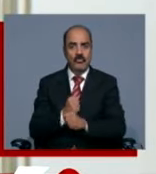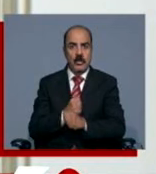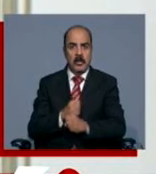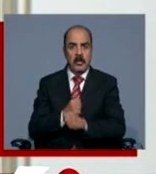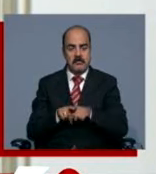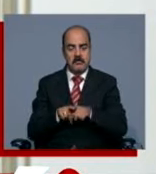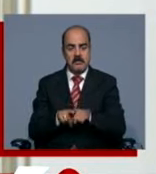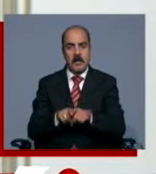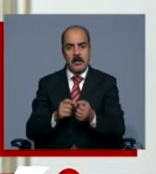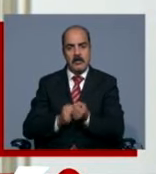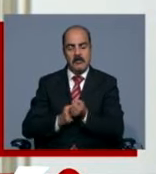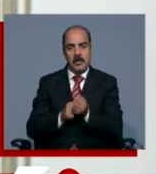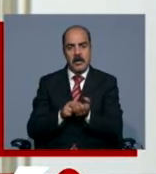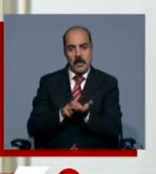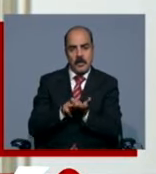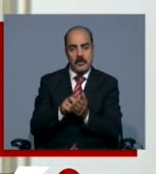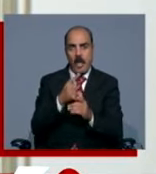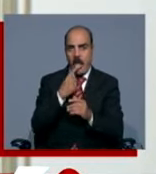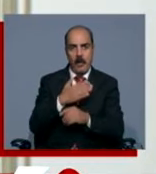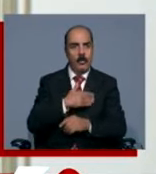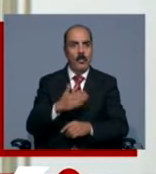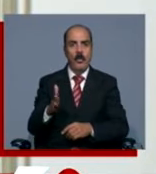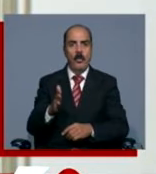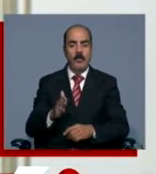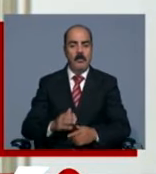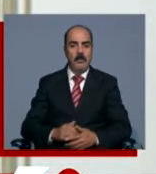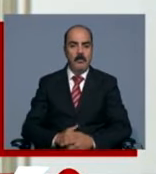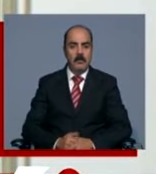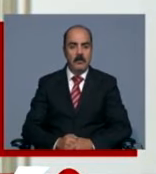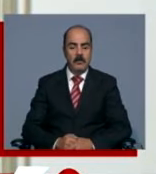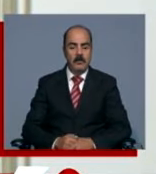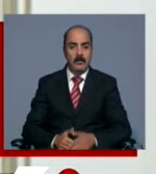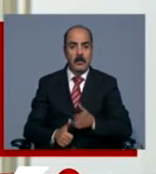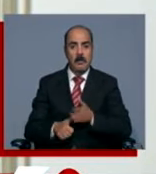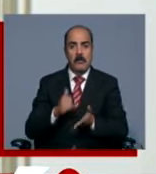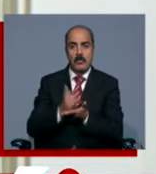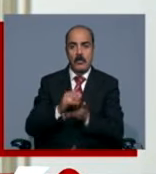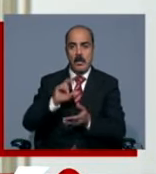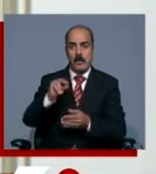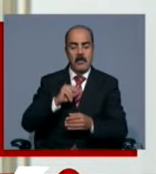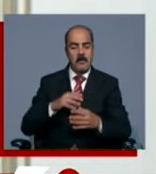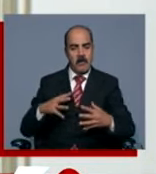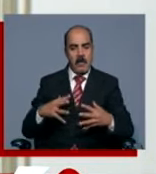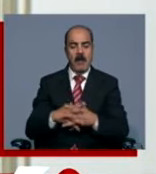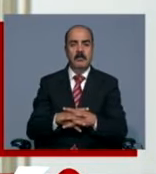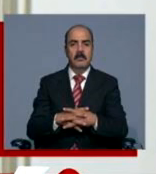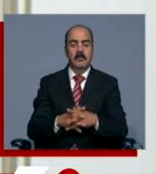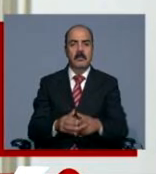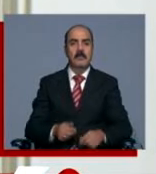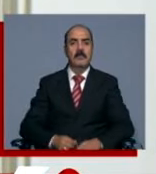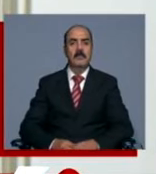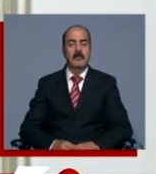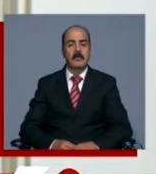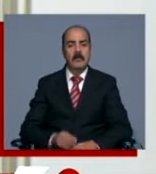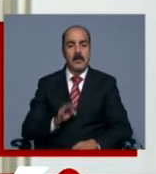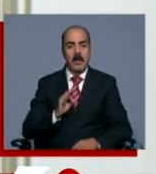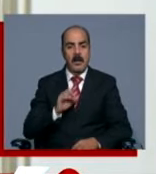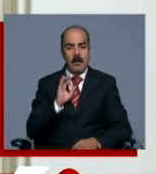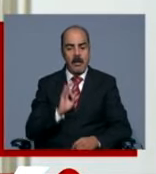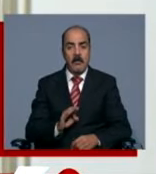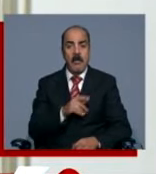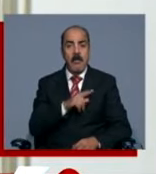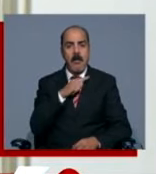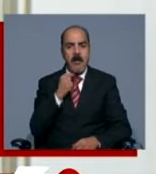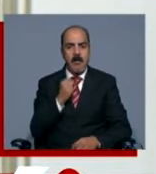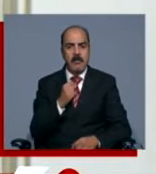دفع مسيرة التنمية المستدامة، وهي مسؤولية مشتركة في المقام الأول يطلع فيها القطاع